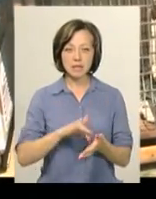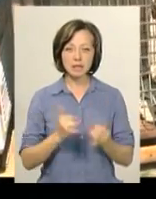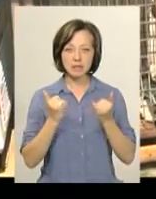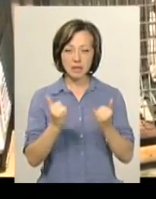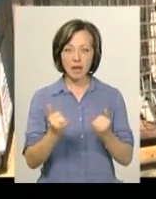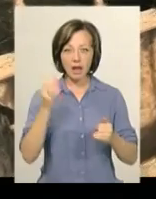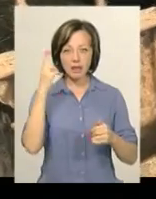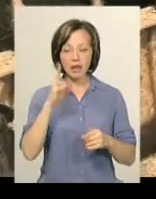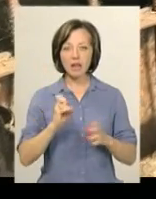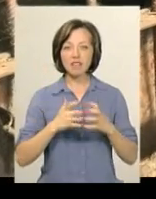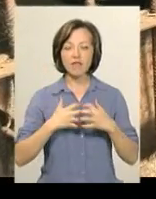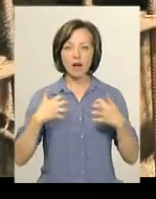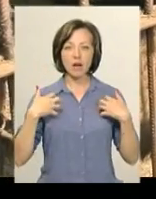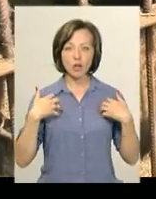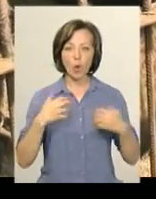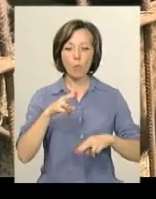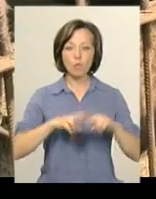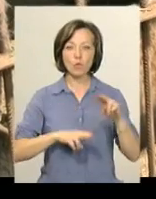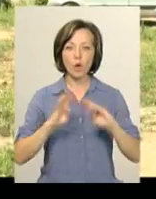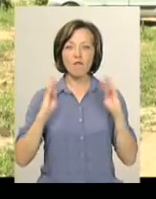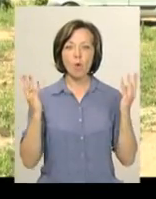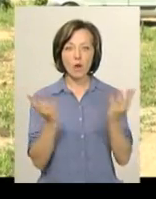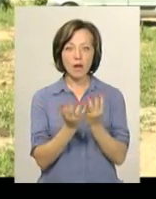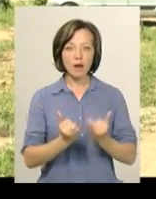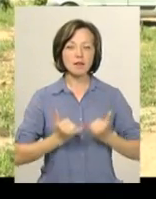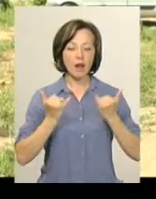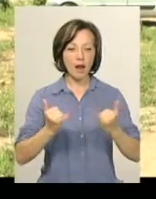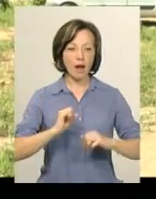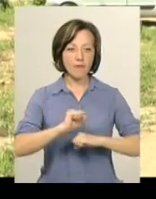для диких тварин, будують вольєри для ведмедів.